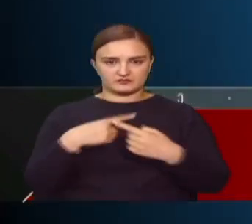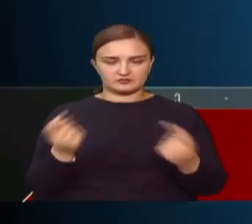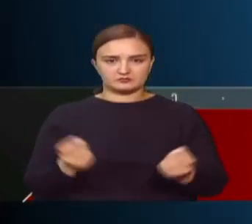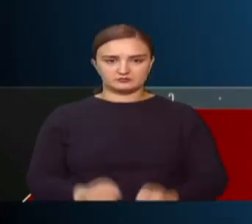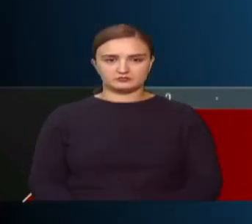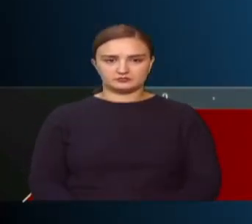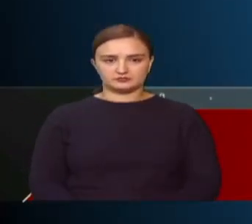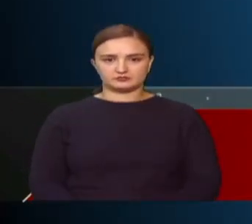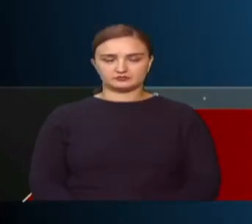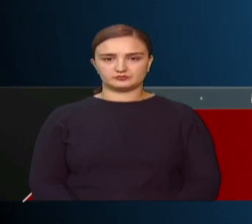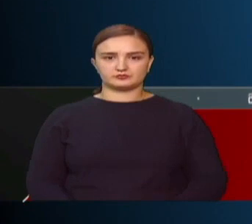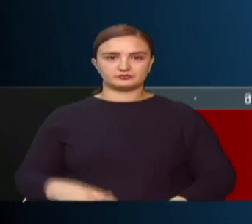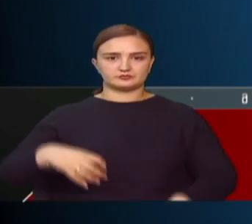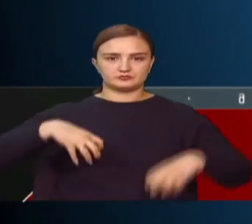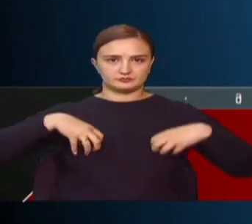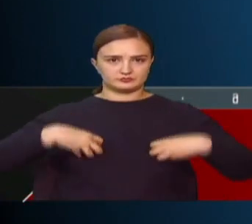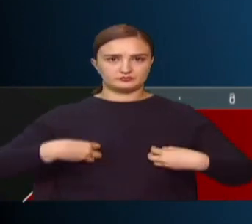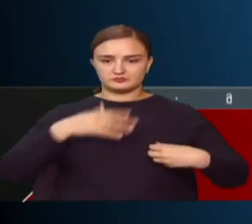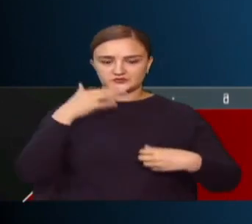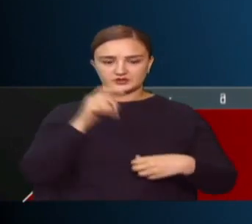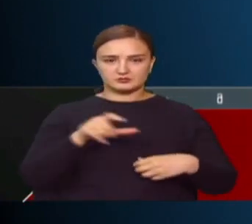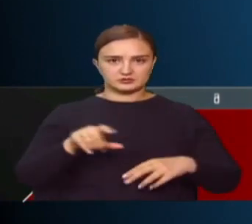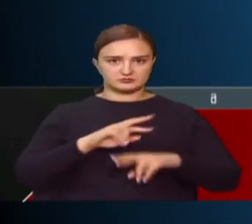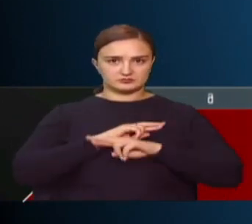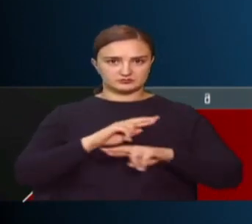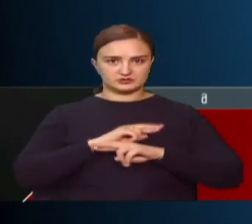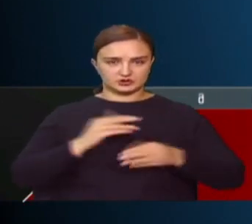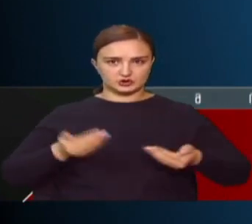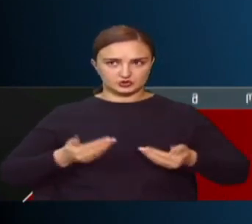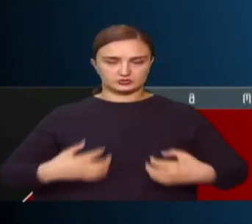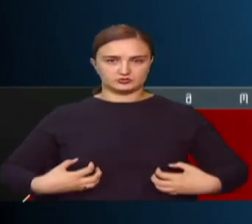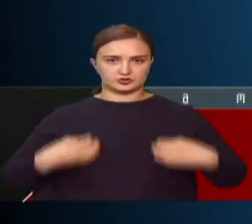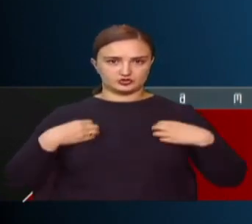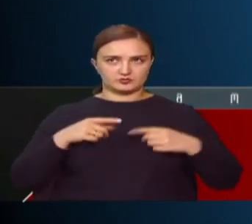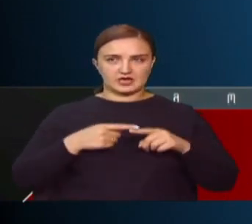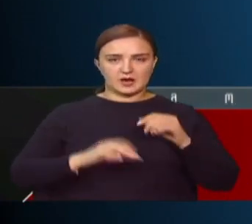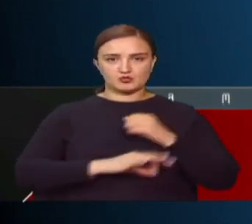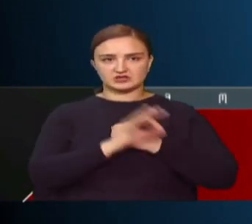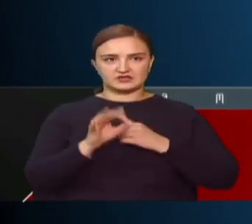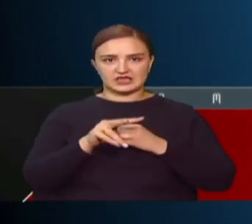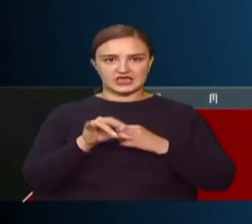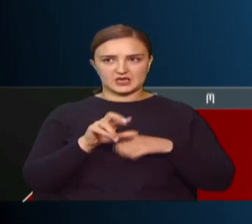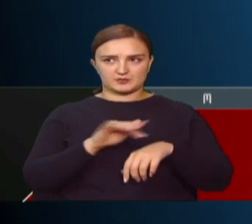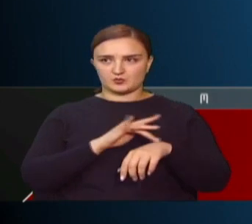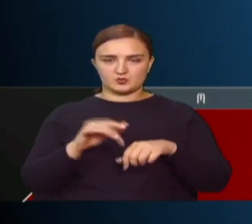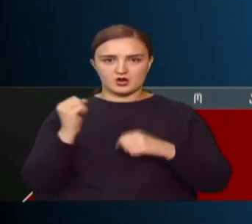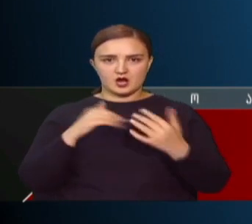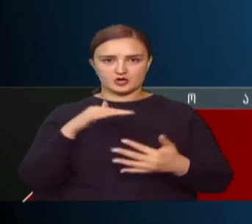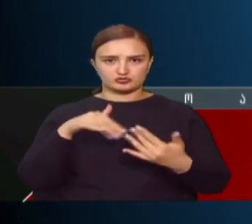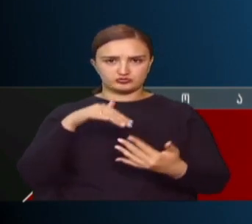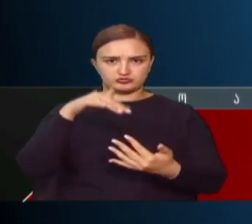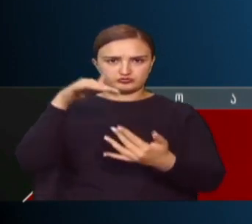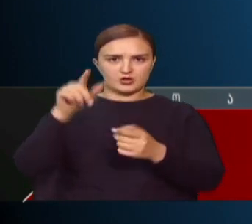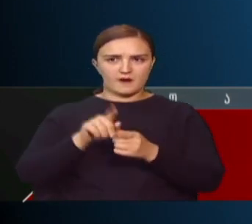ღრმად ვწუხვარ იმის გამო, რომ ათასობით ადამიანის სიცოცხლე ასე სასტიკად განადგურდა აღმოსავლეთ ლიბიაში. ქარიშხალი დანიელი კიდევ